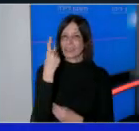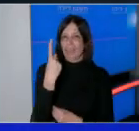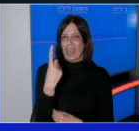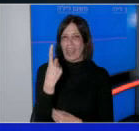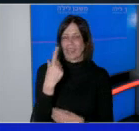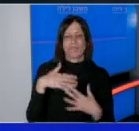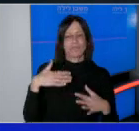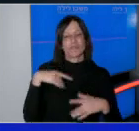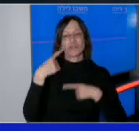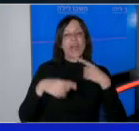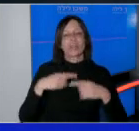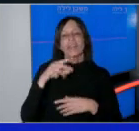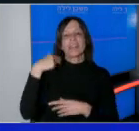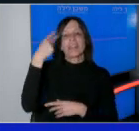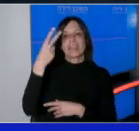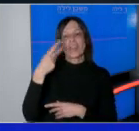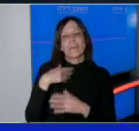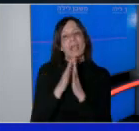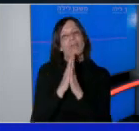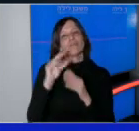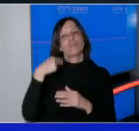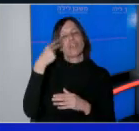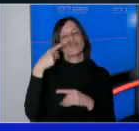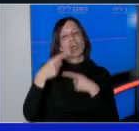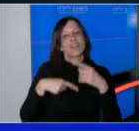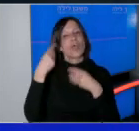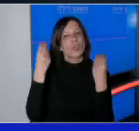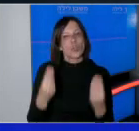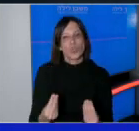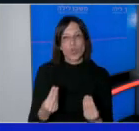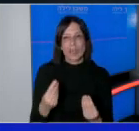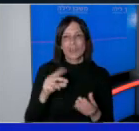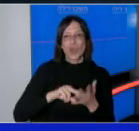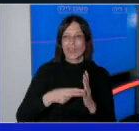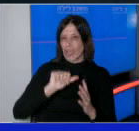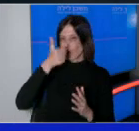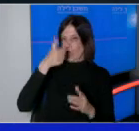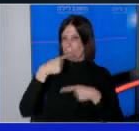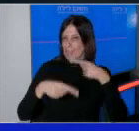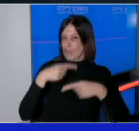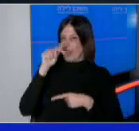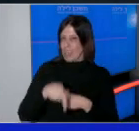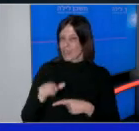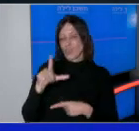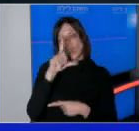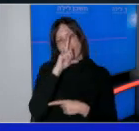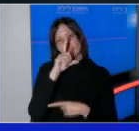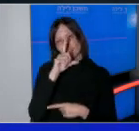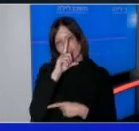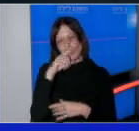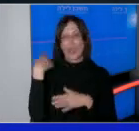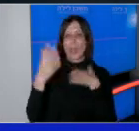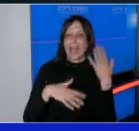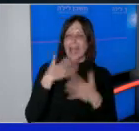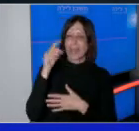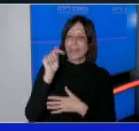וואלה, כאיזה שנה הולכת להיות לנו. אנחנו מקווים שהיא תהיה שנה טובה. זו התוכנית הראשונה שלנו בשנה הזאת, וזה יום ראשון, וכל